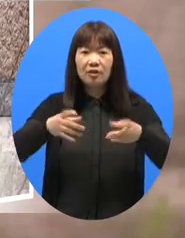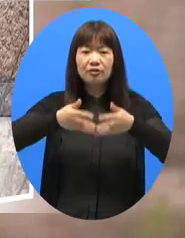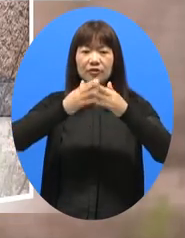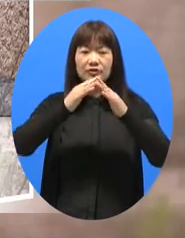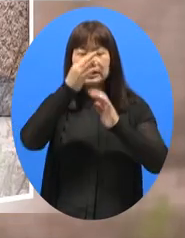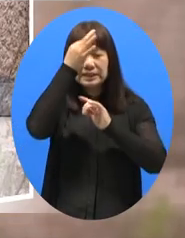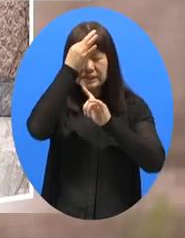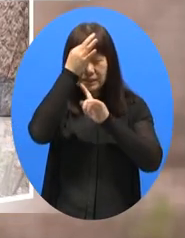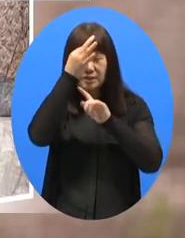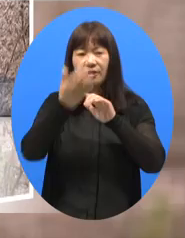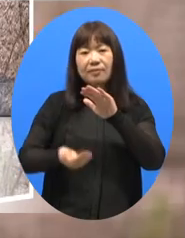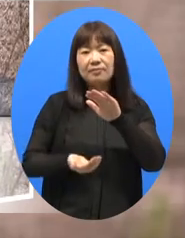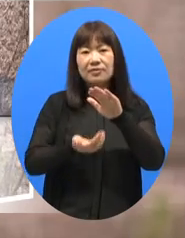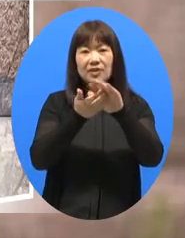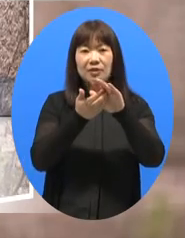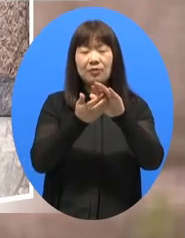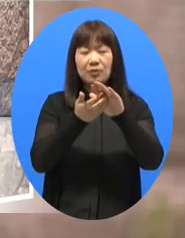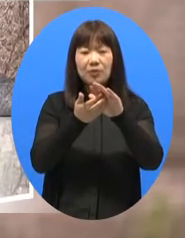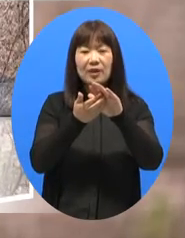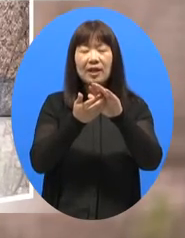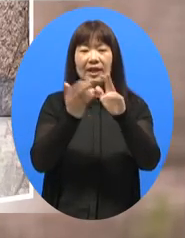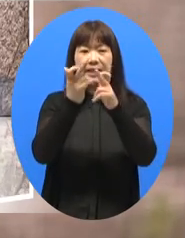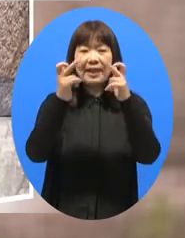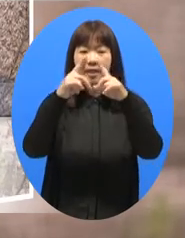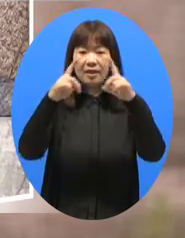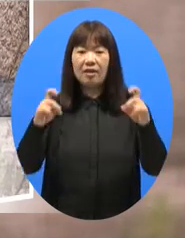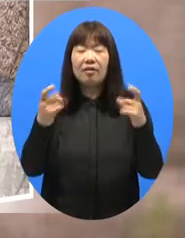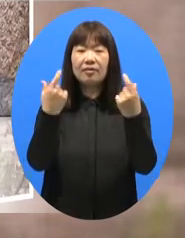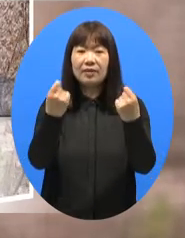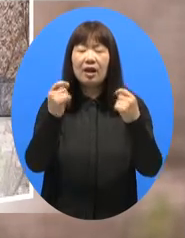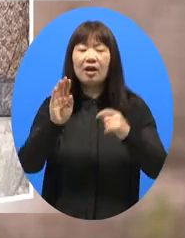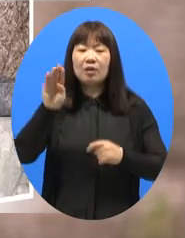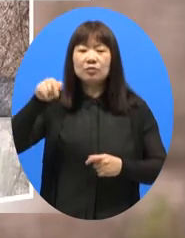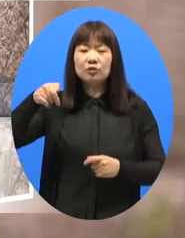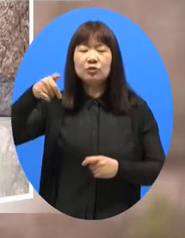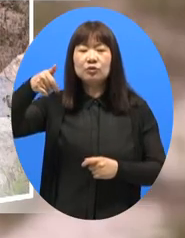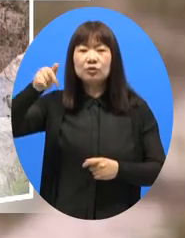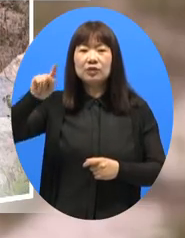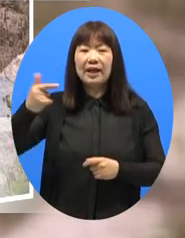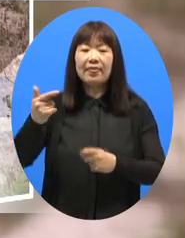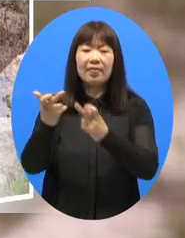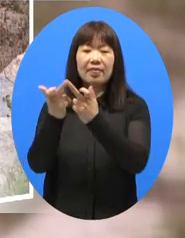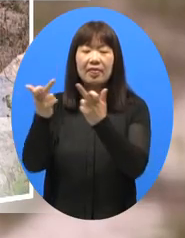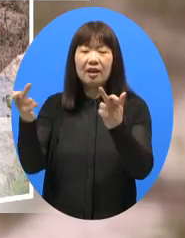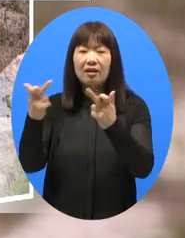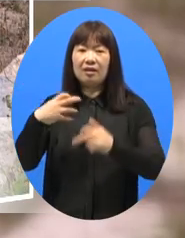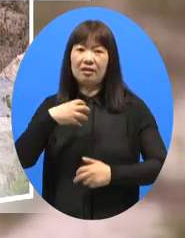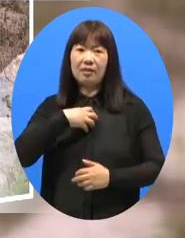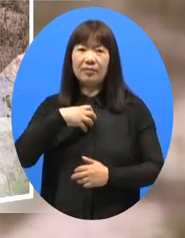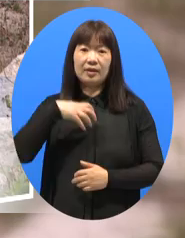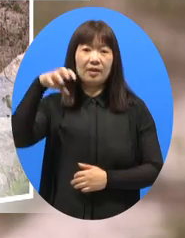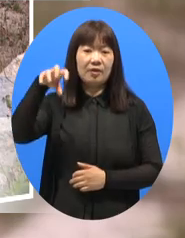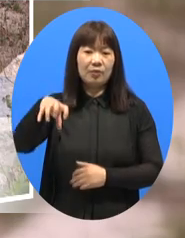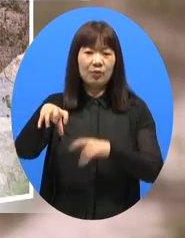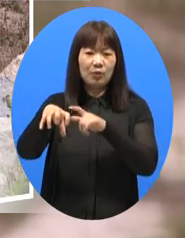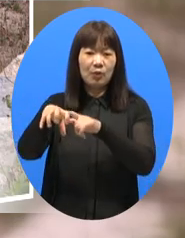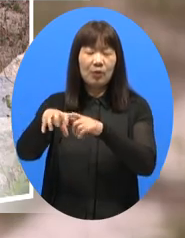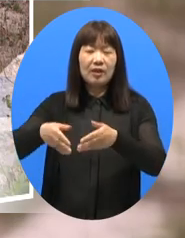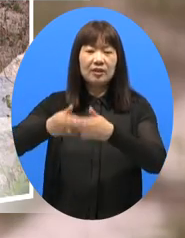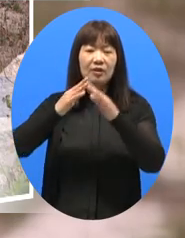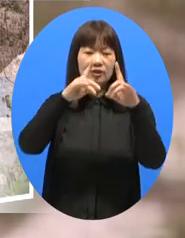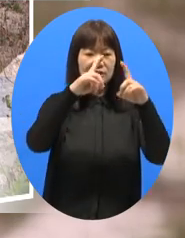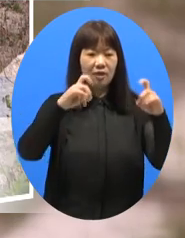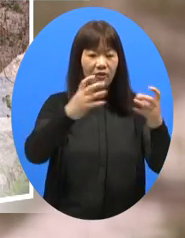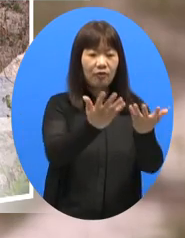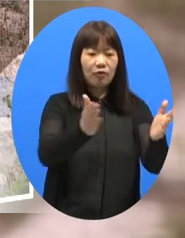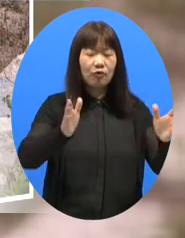최고의 산성이라고 말씀드릴 수 있겠습니다. 북한산이라는 굉장히 험한 산악지형에 만들어진